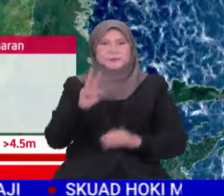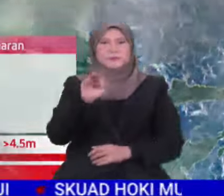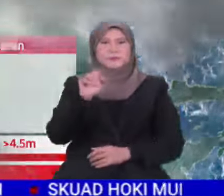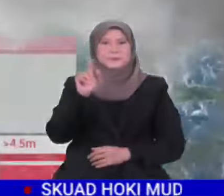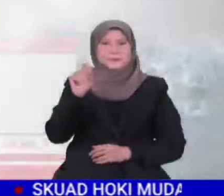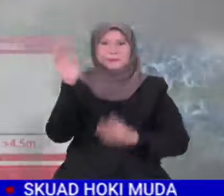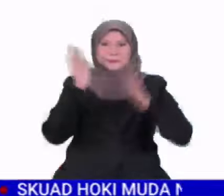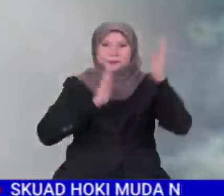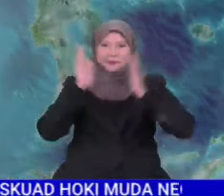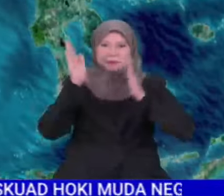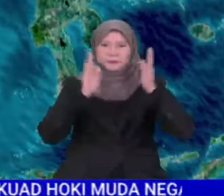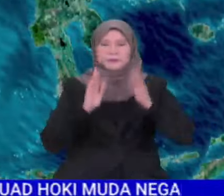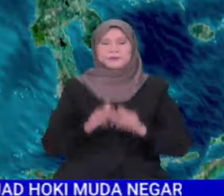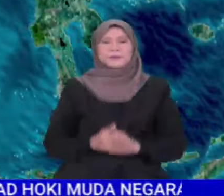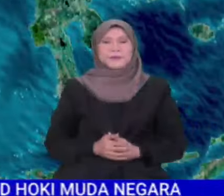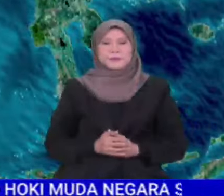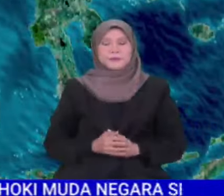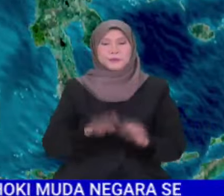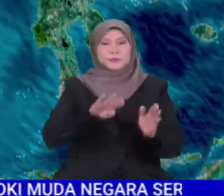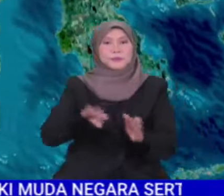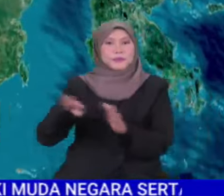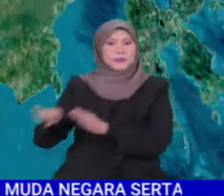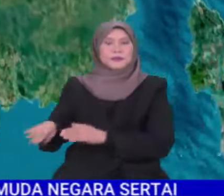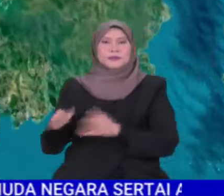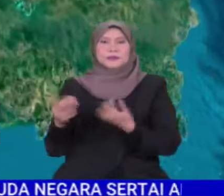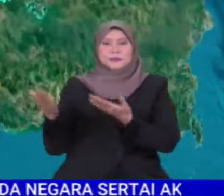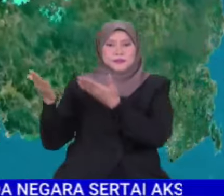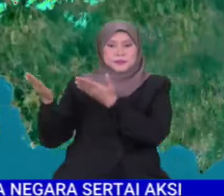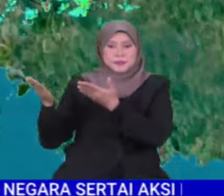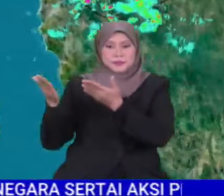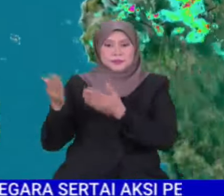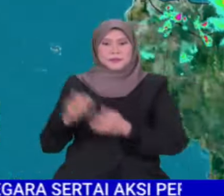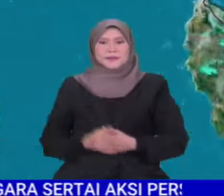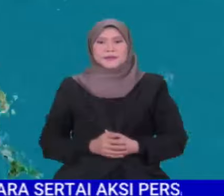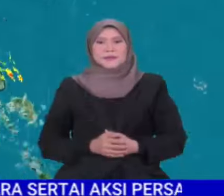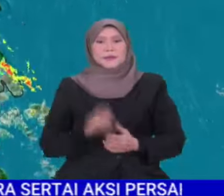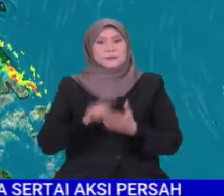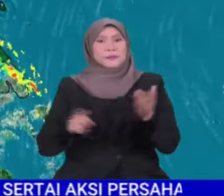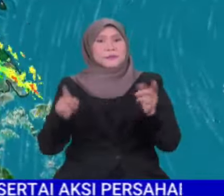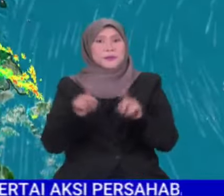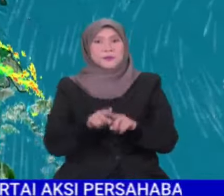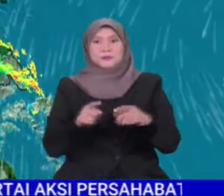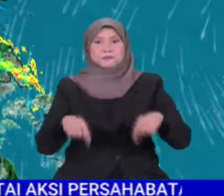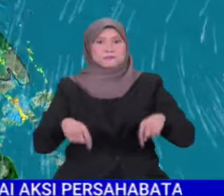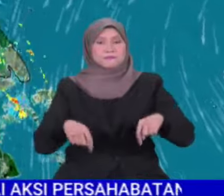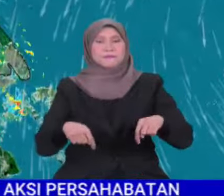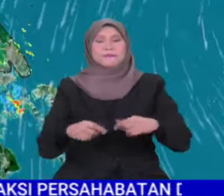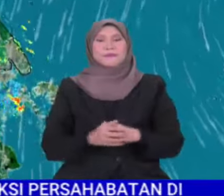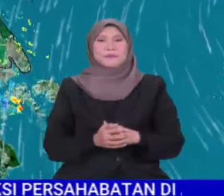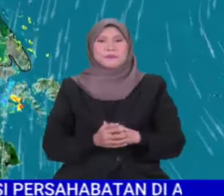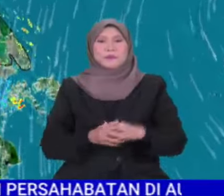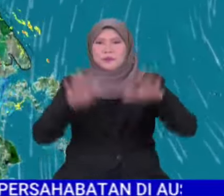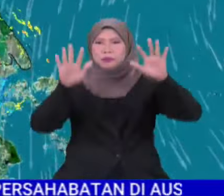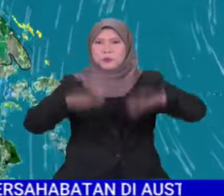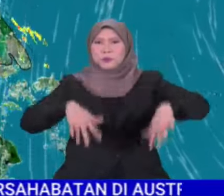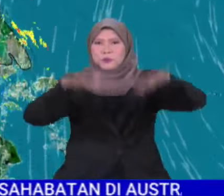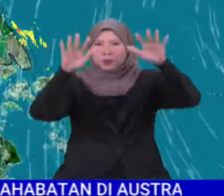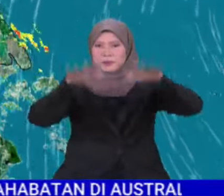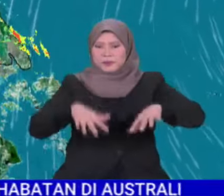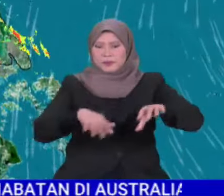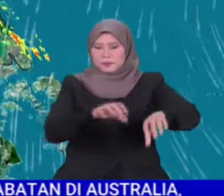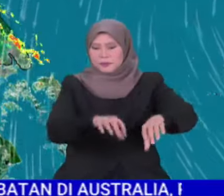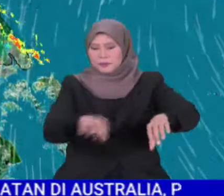Malaysia. Baik, seterusnya kita akan beralih ke paparan gemerada bagi melihat apa yang berlaku pada ketika ini. Pada ketika ini, hujan di satu